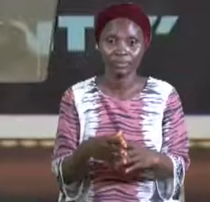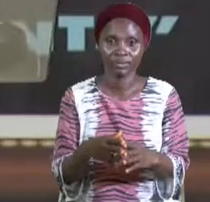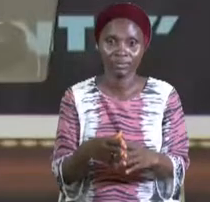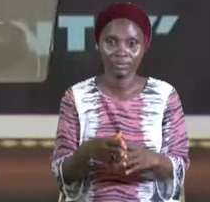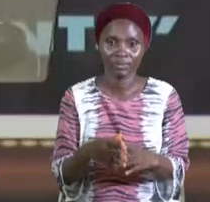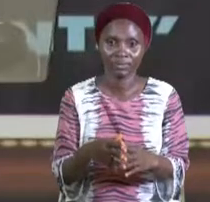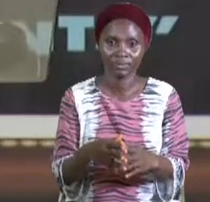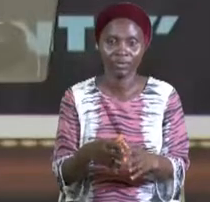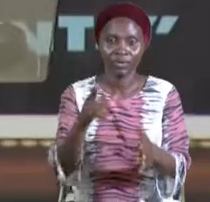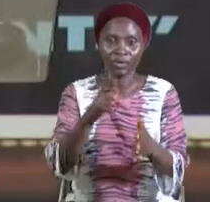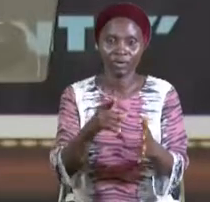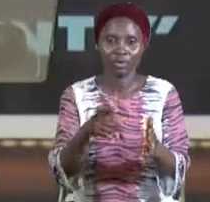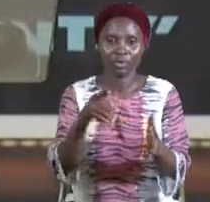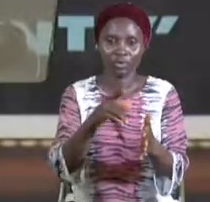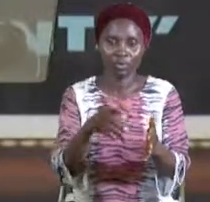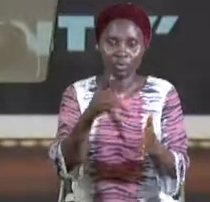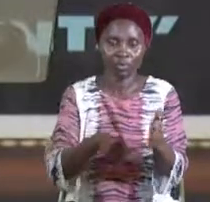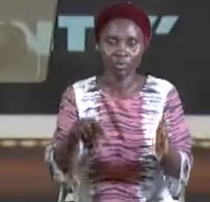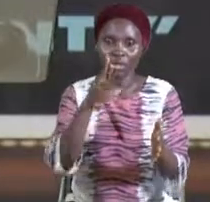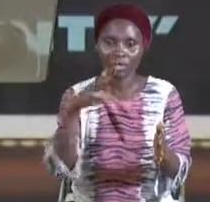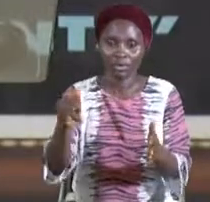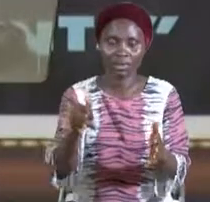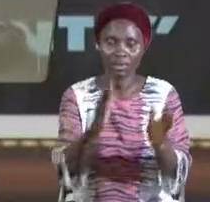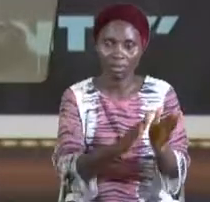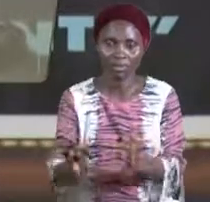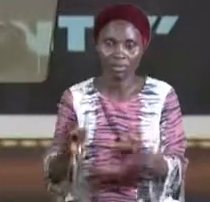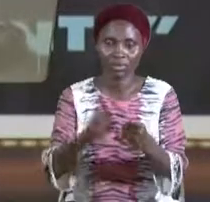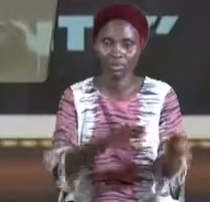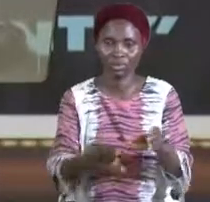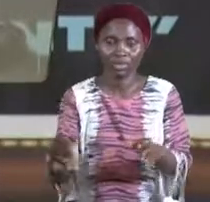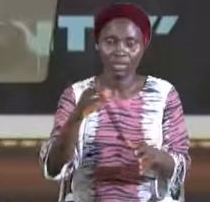morts. Qu'est-ce qu'il planifiait faire? Il planifiait le tuer.